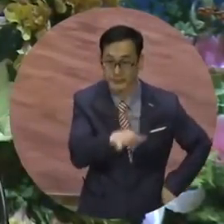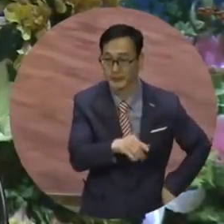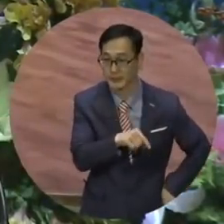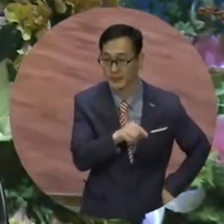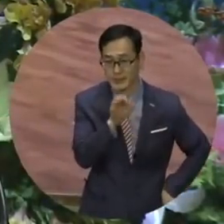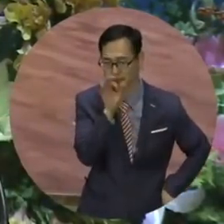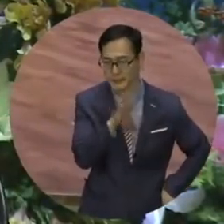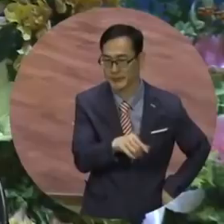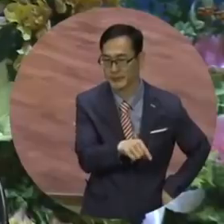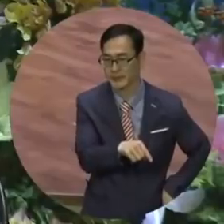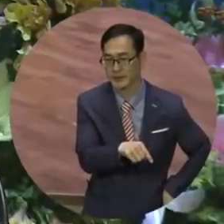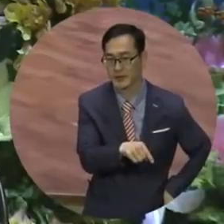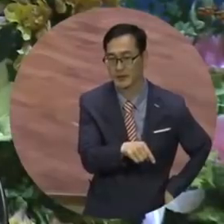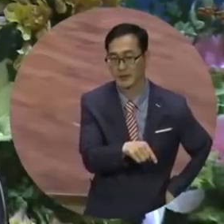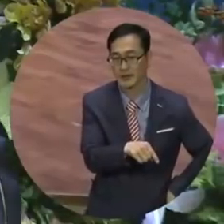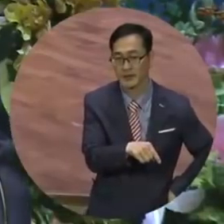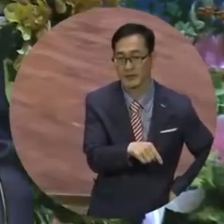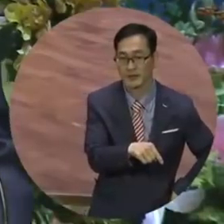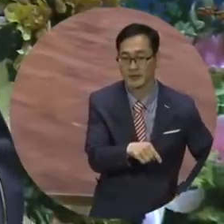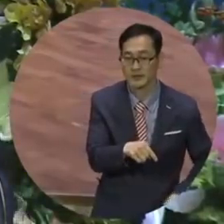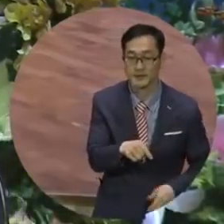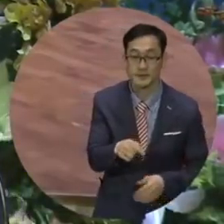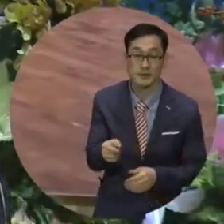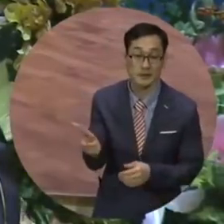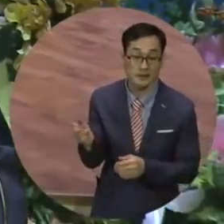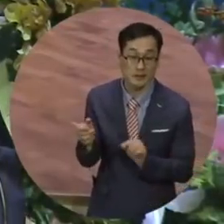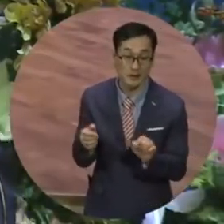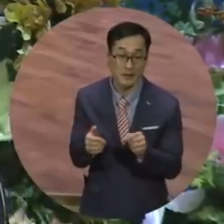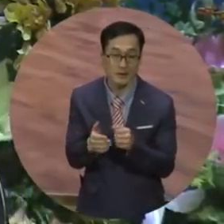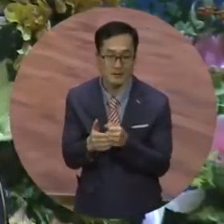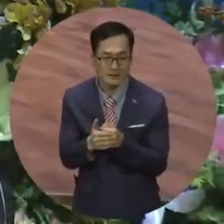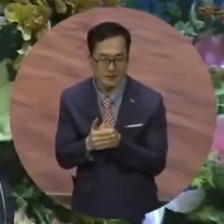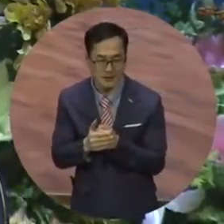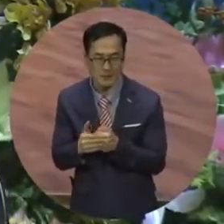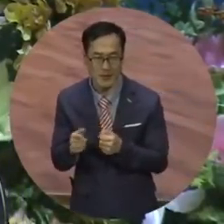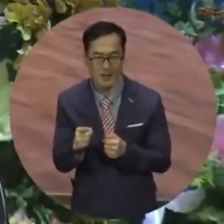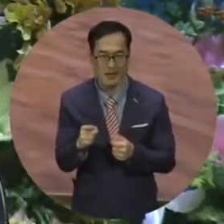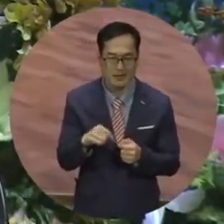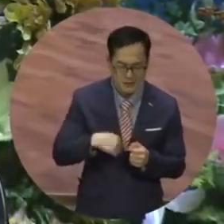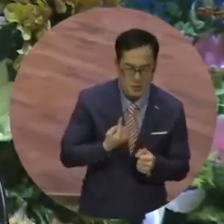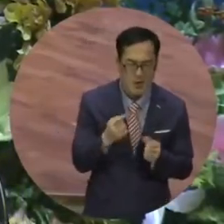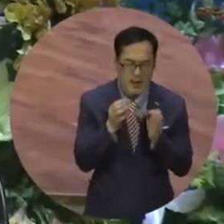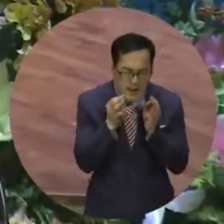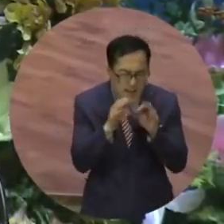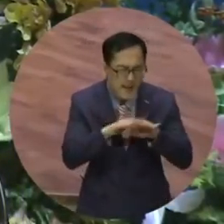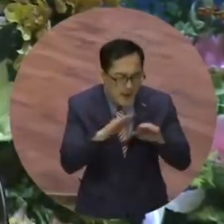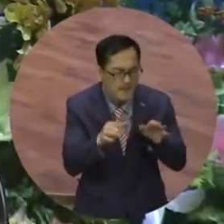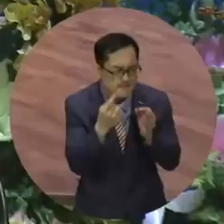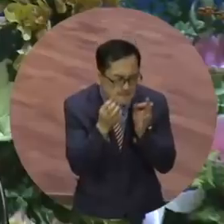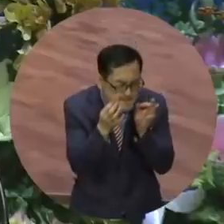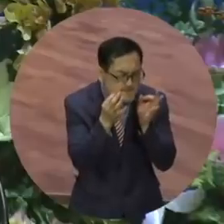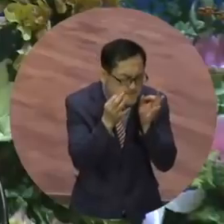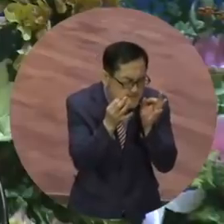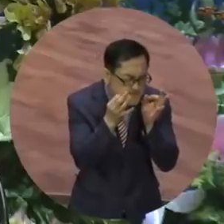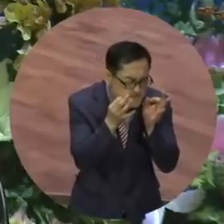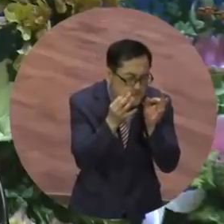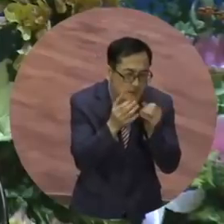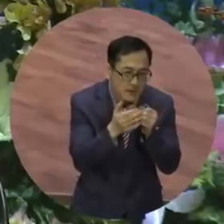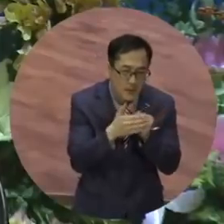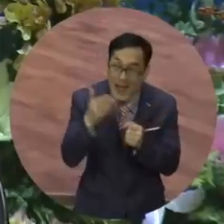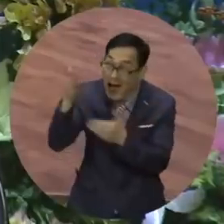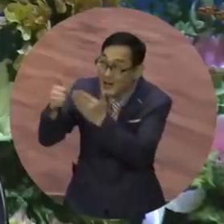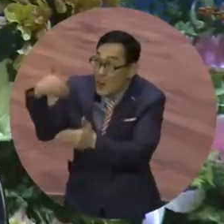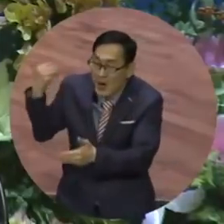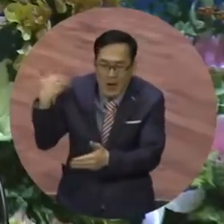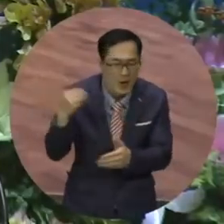수 없어요. 그런데 그러다 보니까 뭘 해결해 보려고 우상을 만들어요.